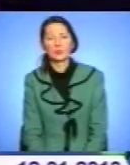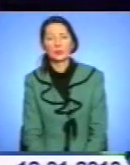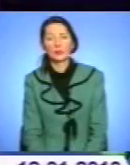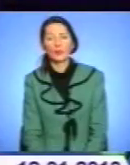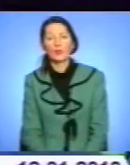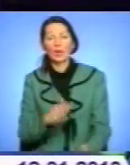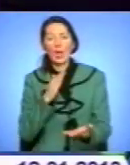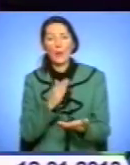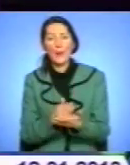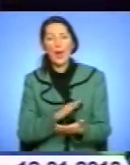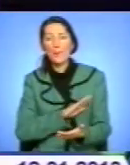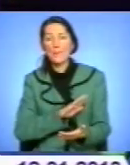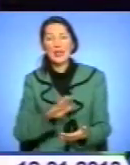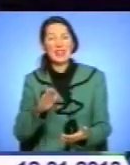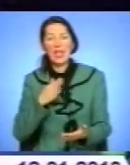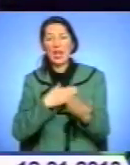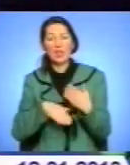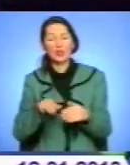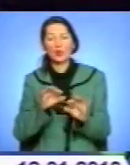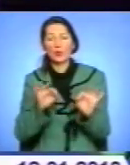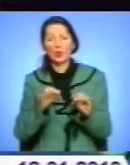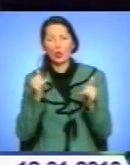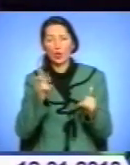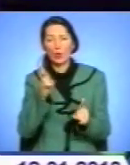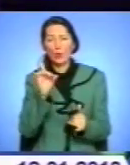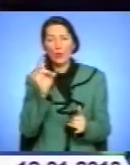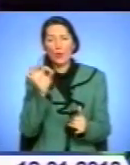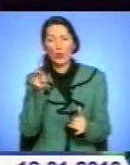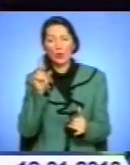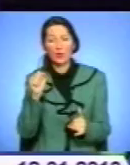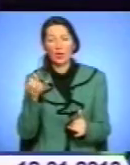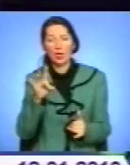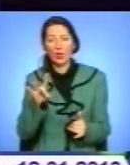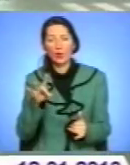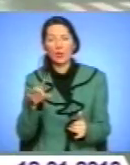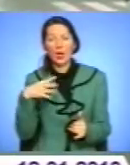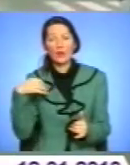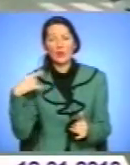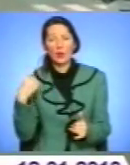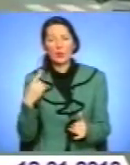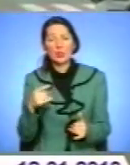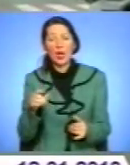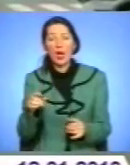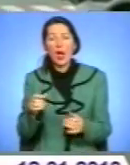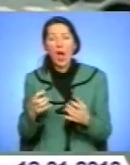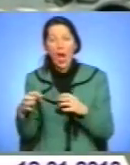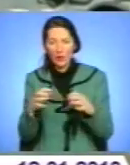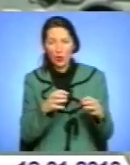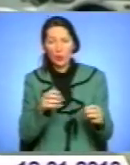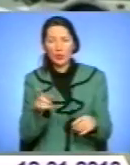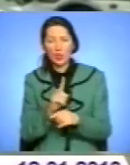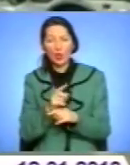І маємо невтішну інформацію. Сьогодні у Бродівському районі Львівської області рейсовий автобус «Тернопіль-Червоноград»